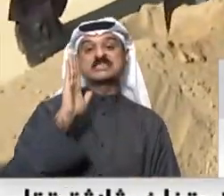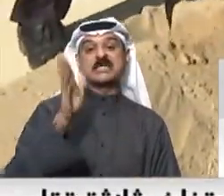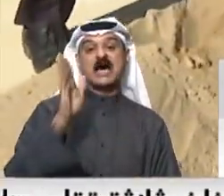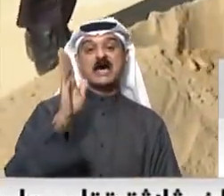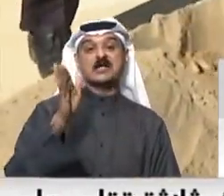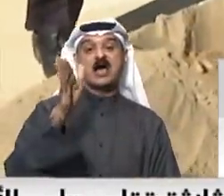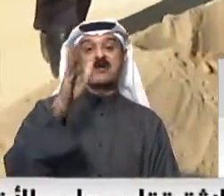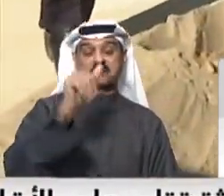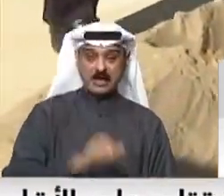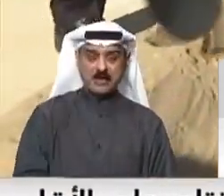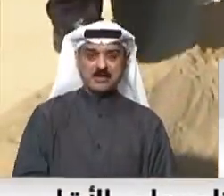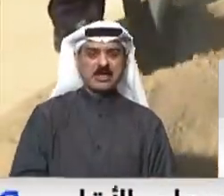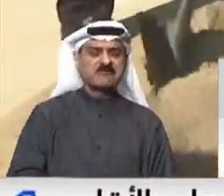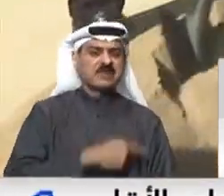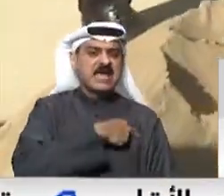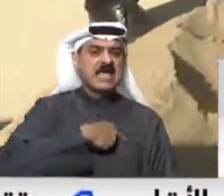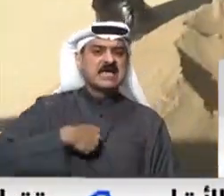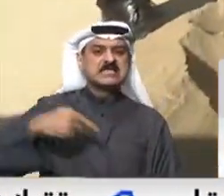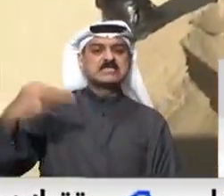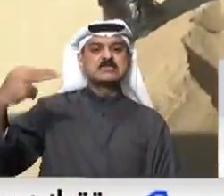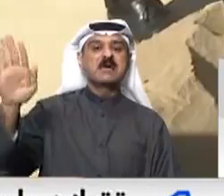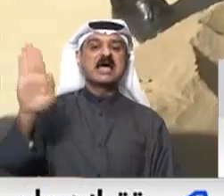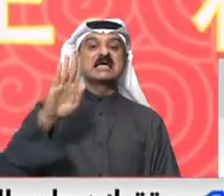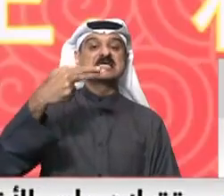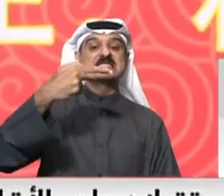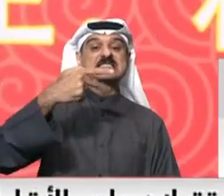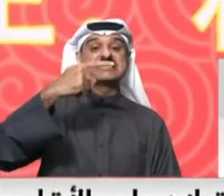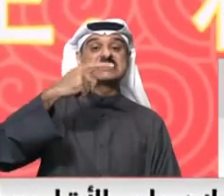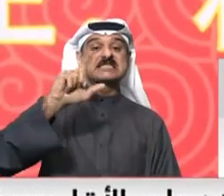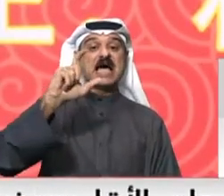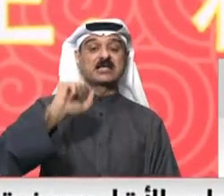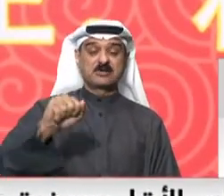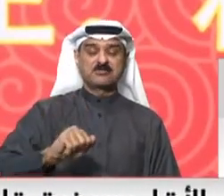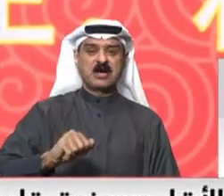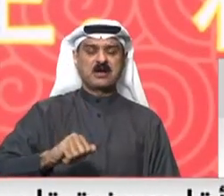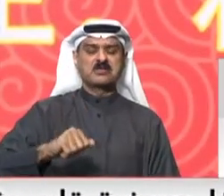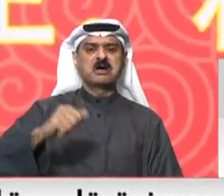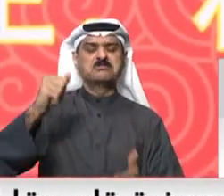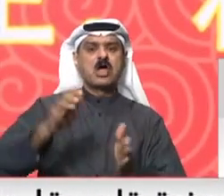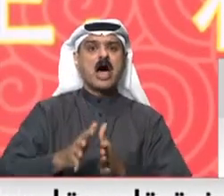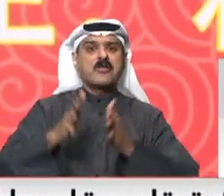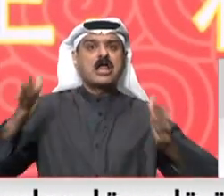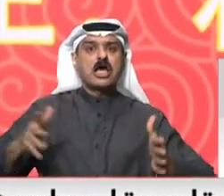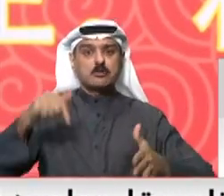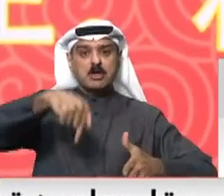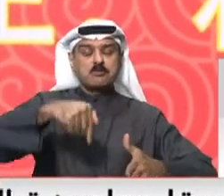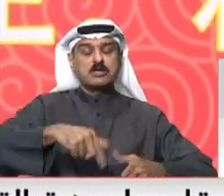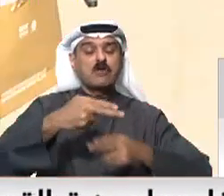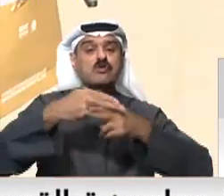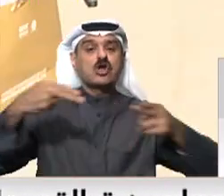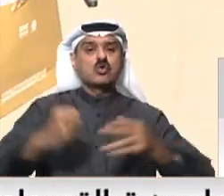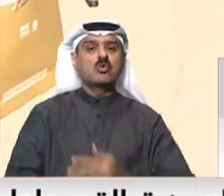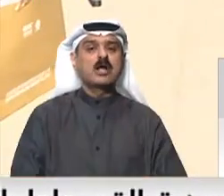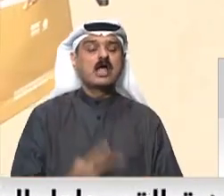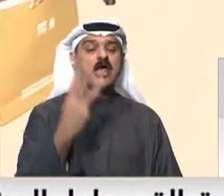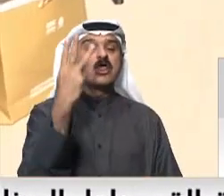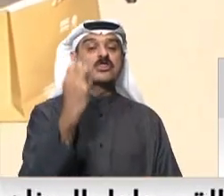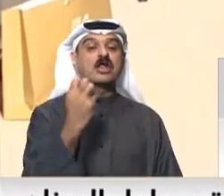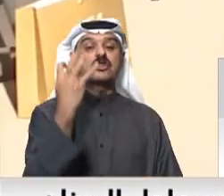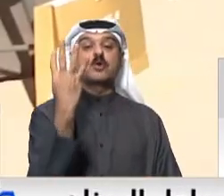الإسكاني الأكبر في تاريخ دولة الكويت بقيمة تجاوز 345 مليون